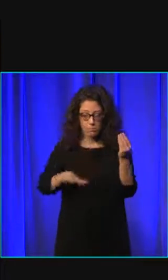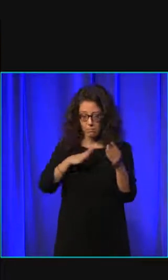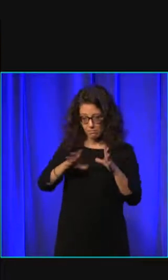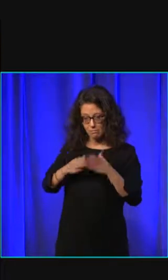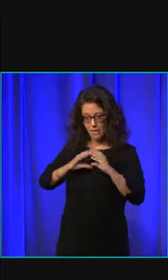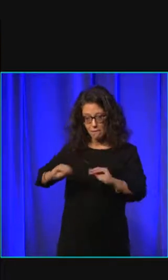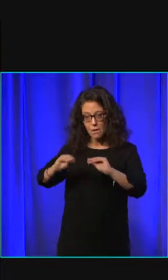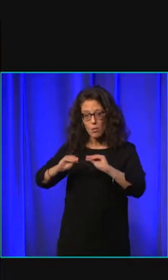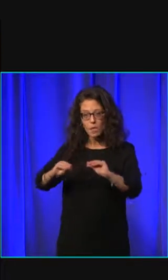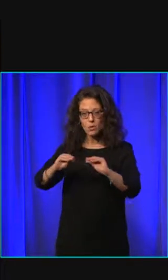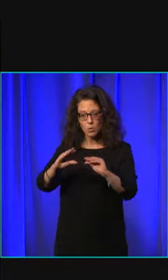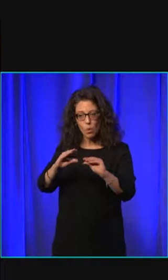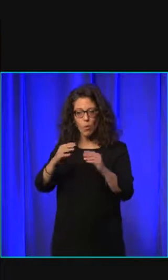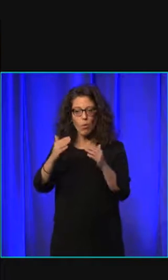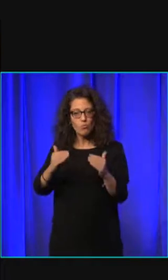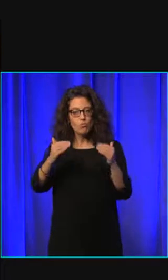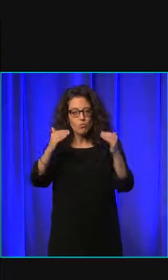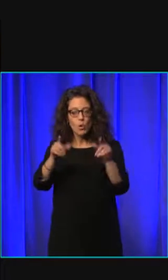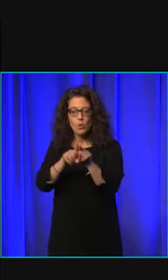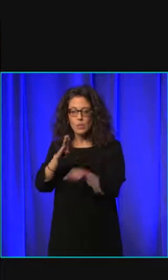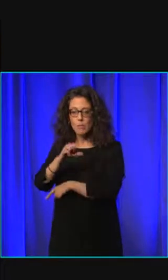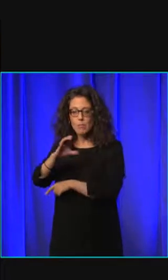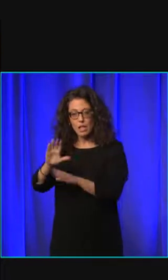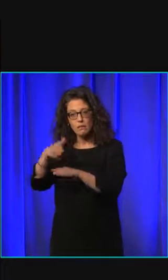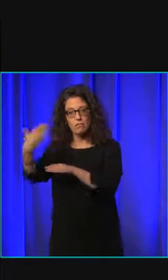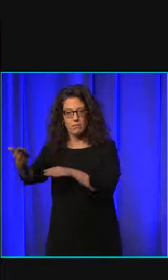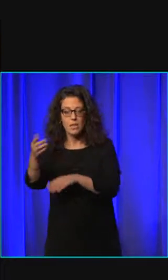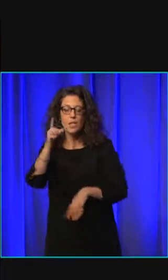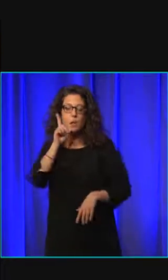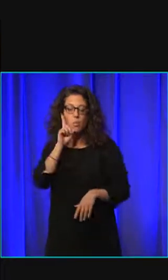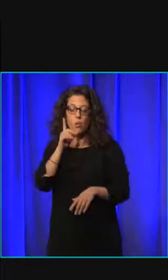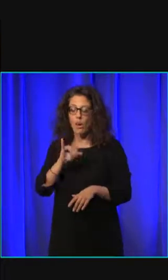des formations du secondaire et des formations post-bac. Parce que l'INSEP